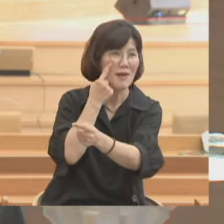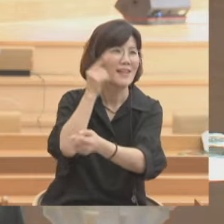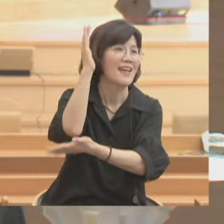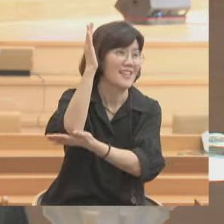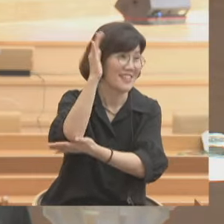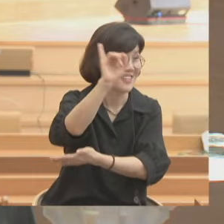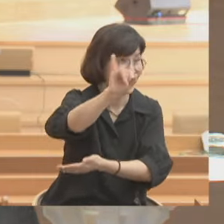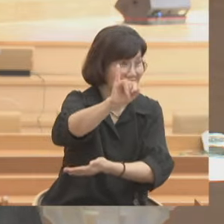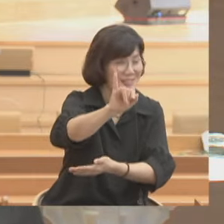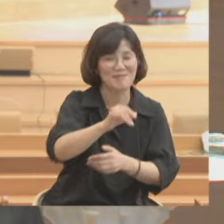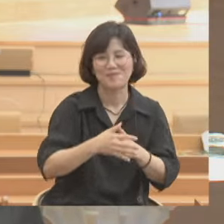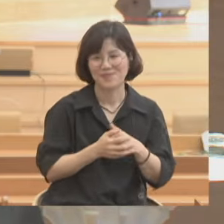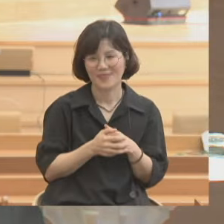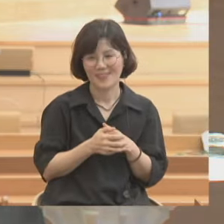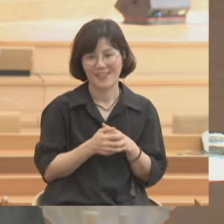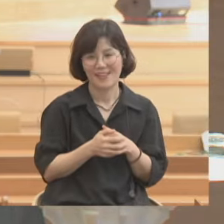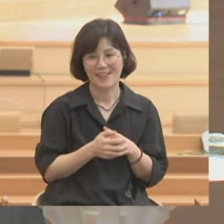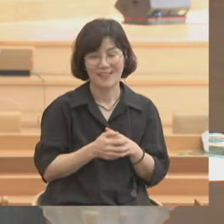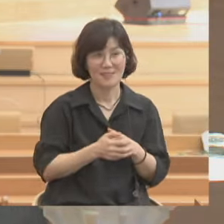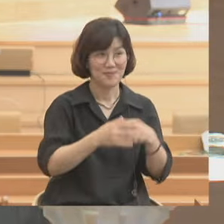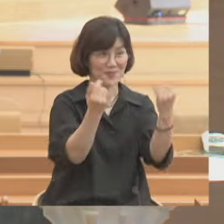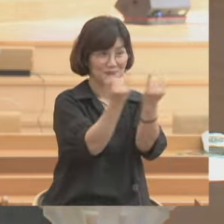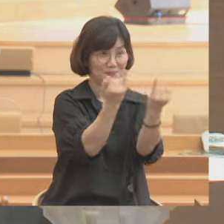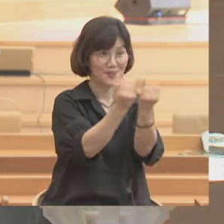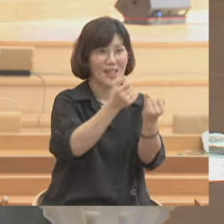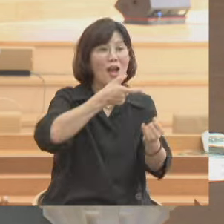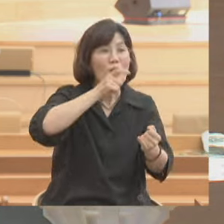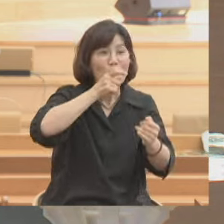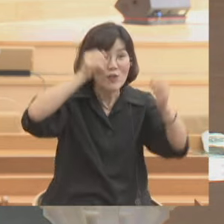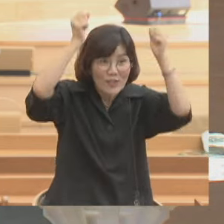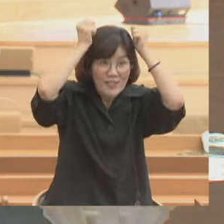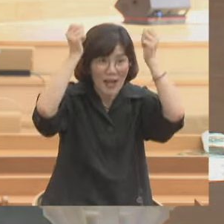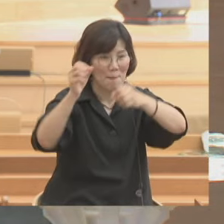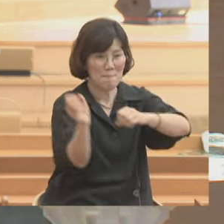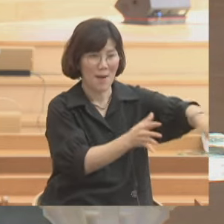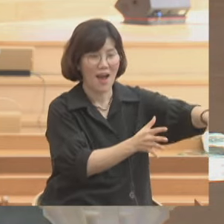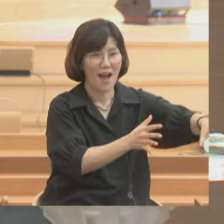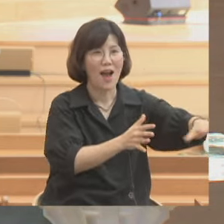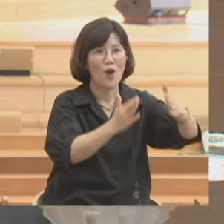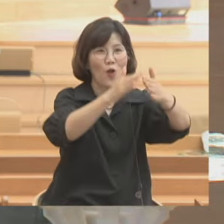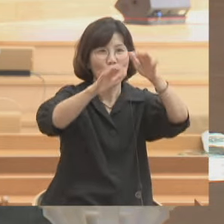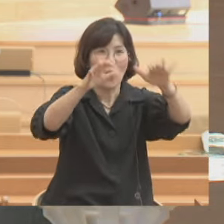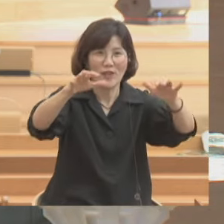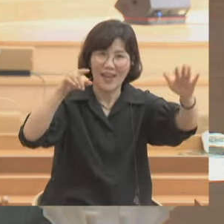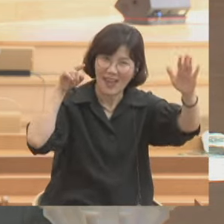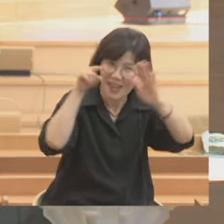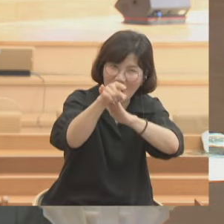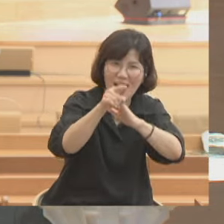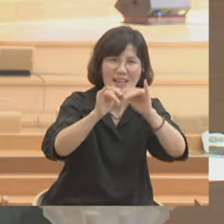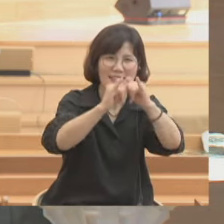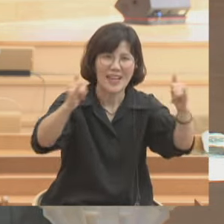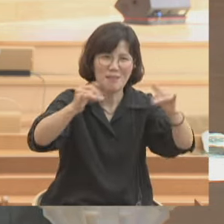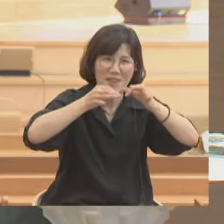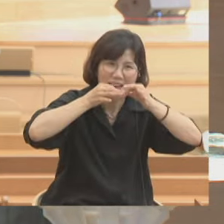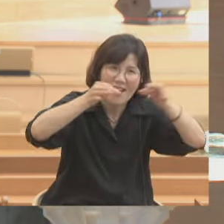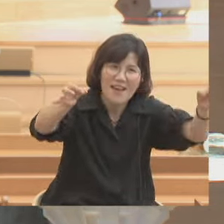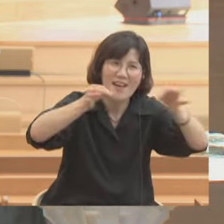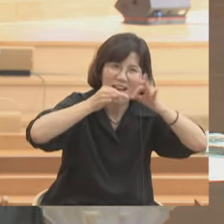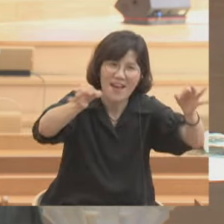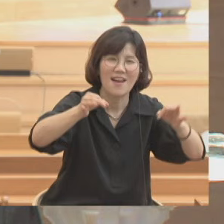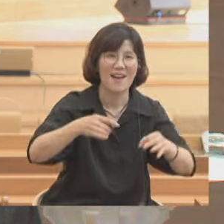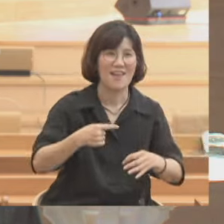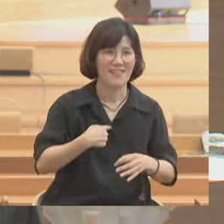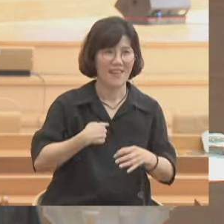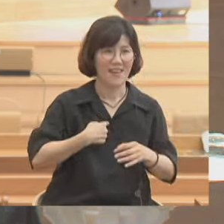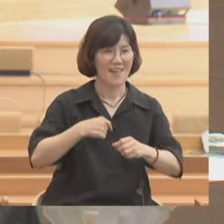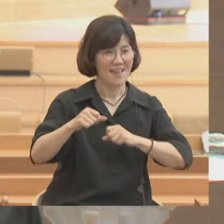여자가 시작. 여자가 물동이를 버려두고 동네로 들어가서 사람들에게 이르되 내가 행한 모든